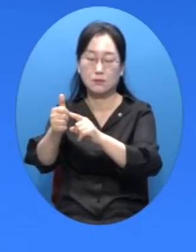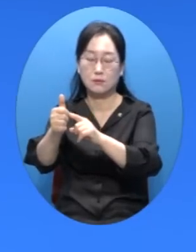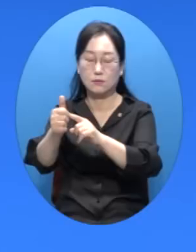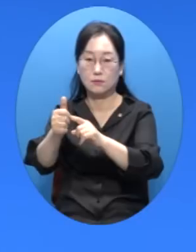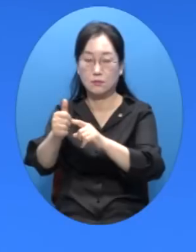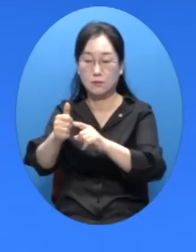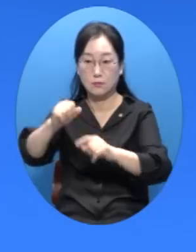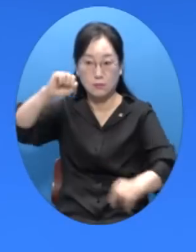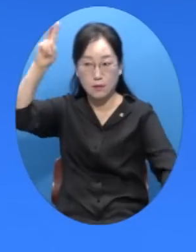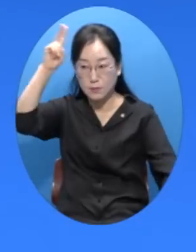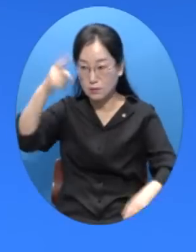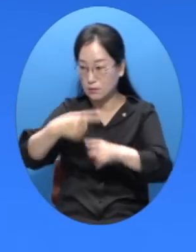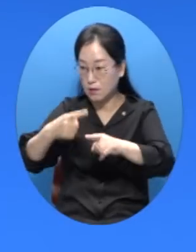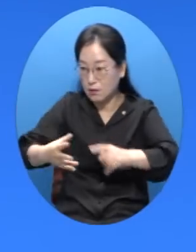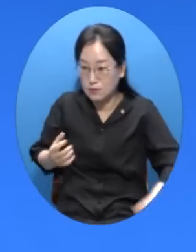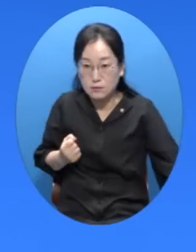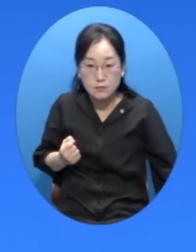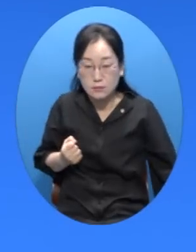갑자기 칼을 들고 뛰어나와서